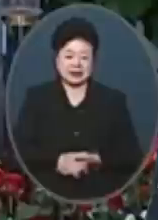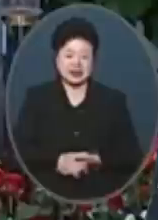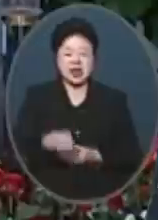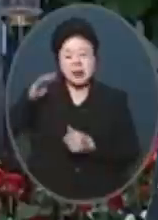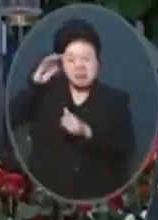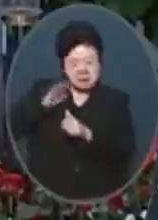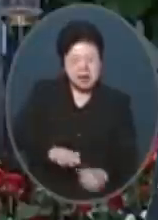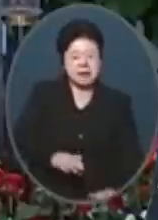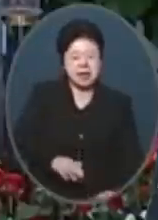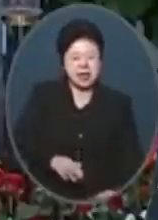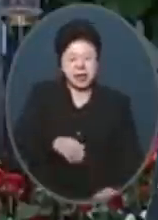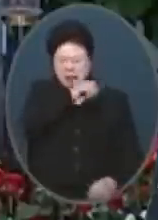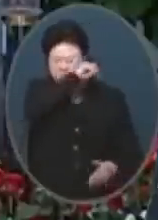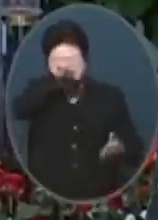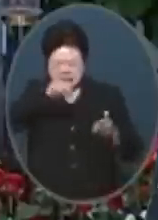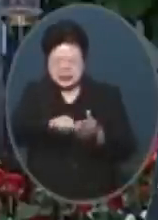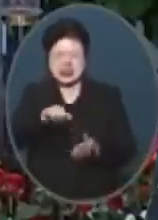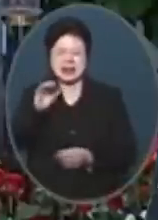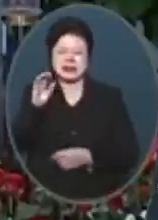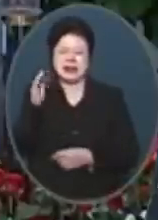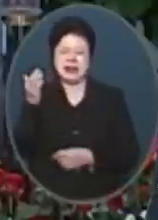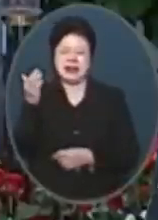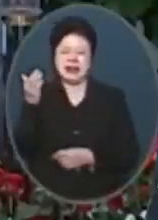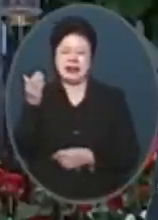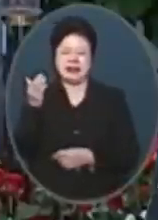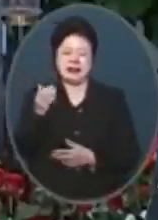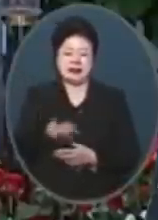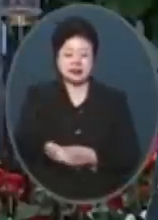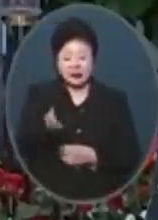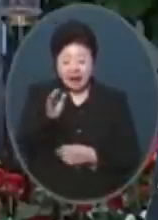패배한 인생이 되고 말한 것 같습니다.